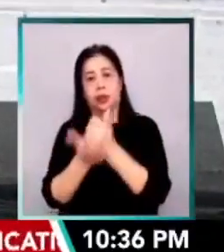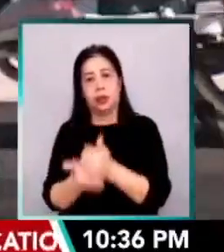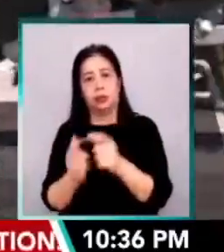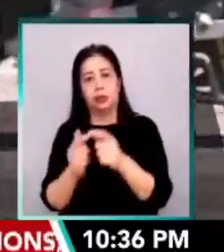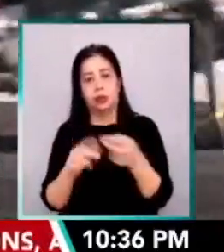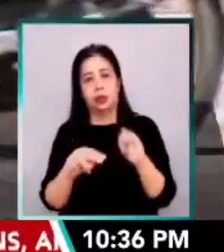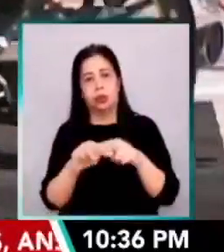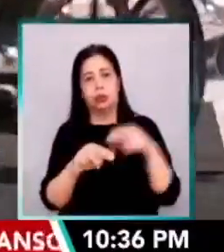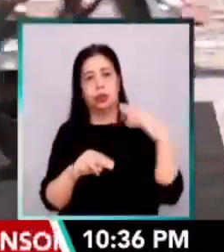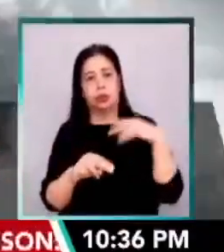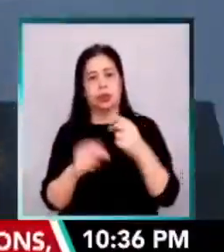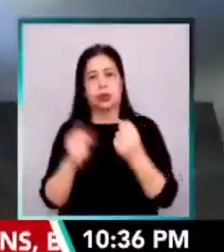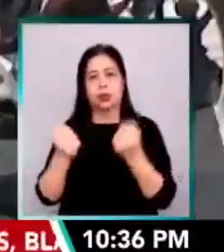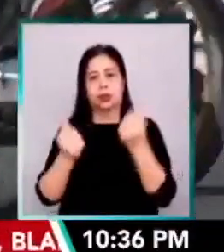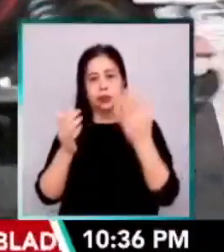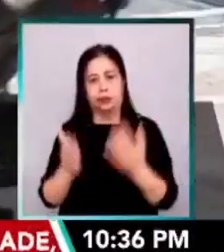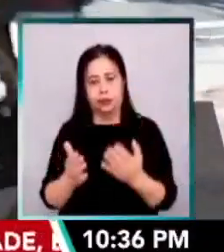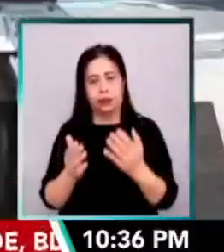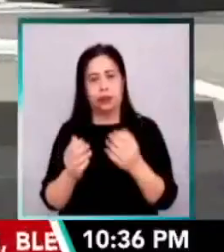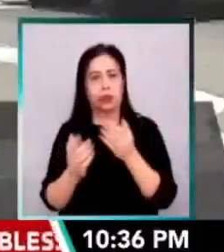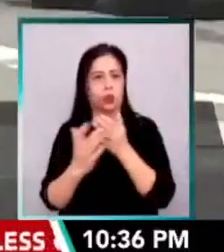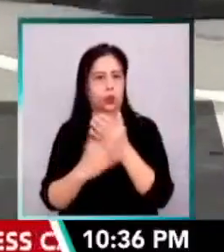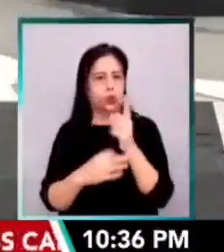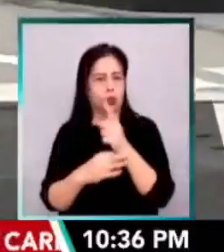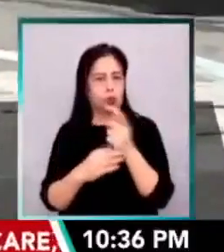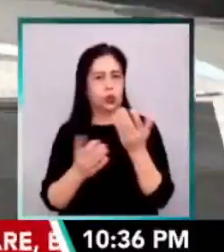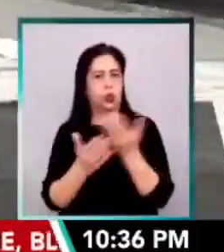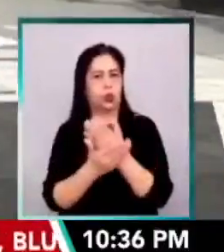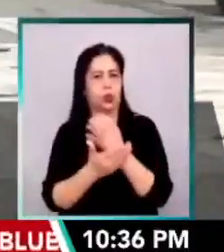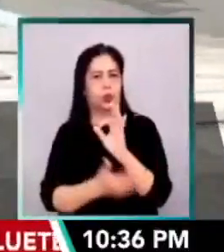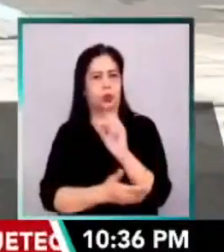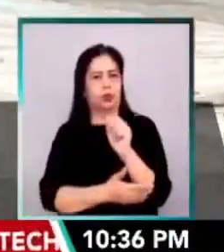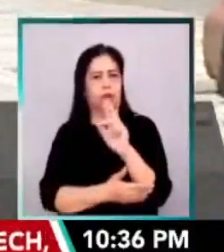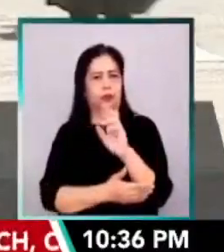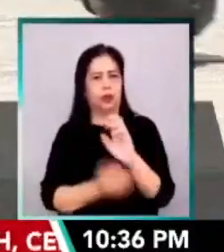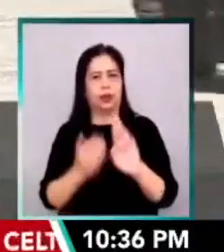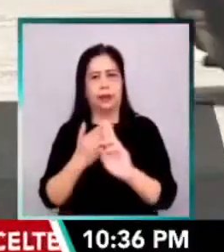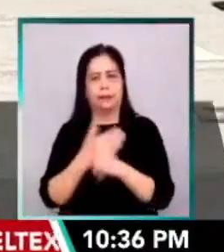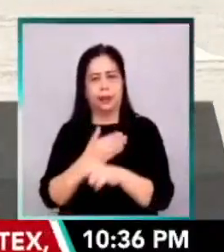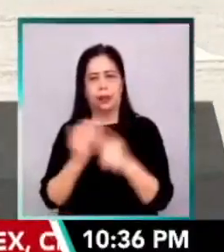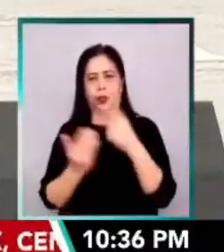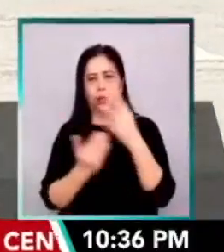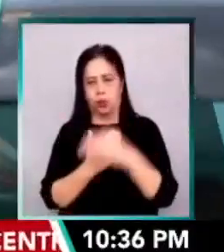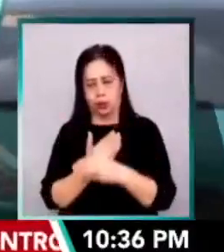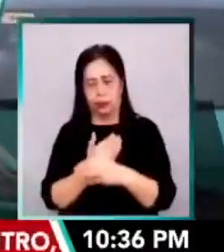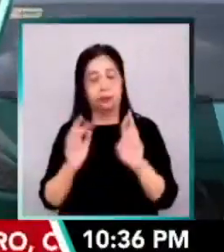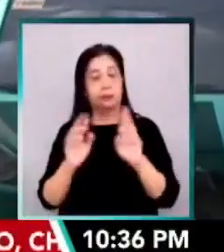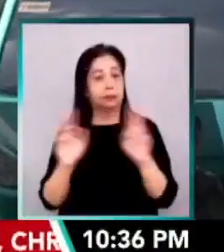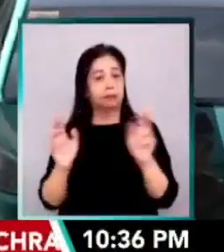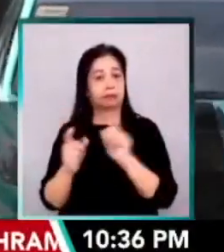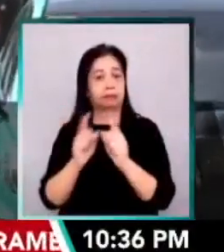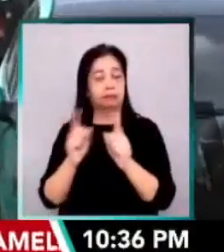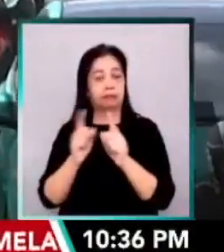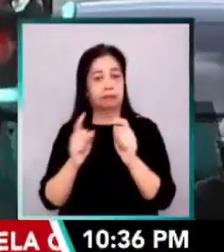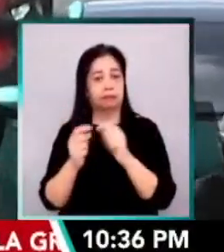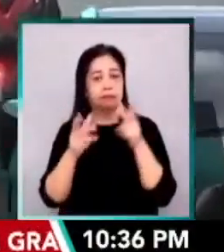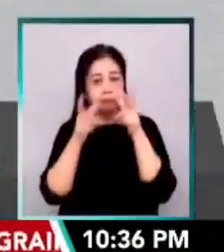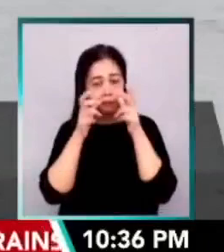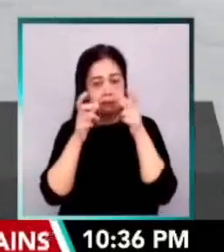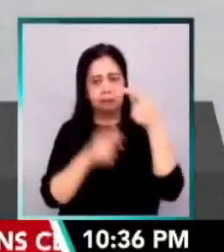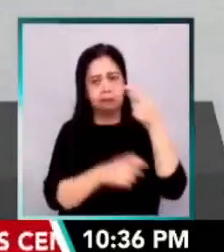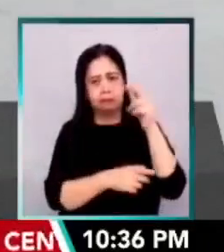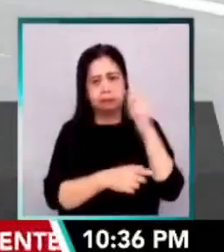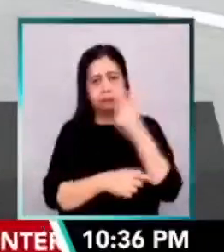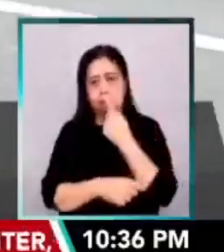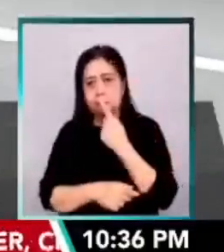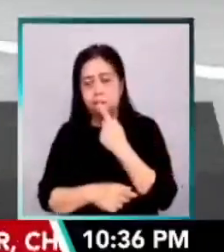ng mga driver sa pamamagitan ng bagong fare rebate program. Handa naman daw makipag-usap at makinig ang Grab sa hinaing ng kanilang